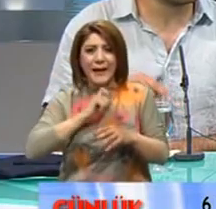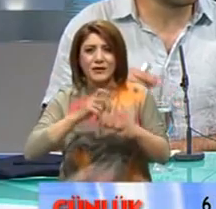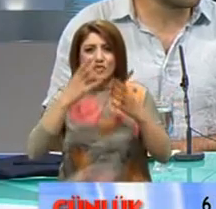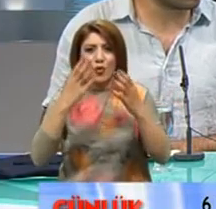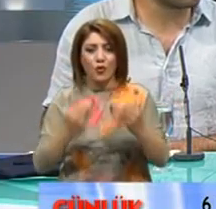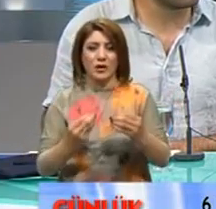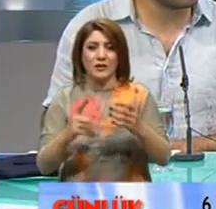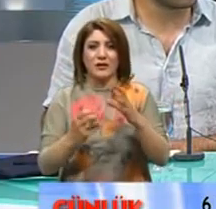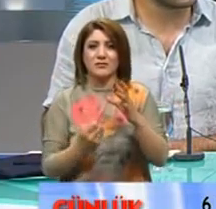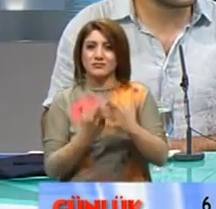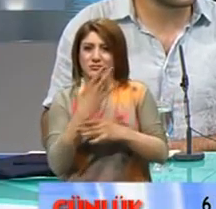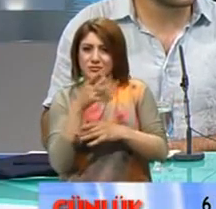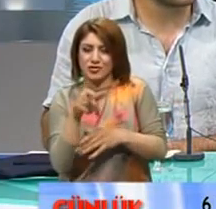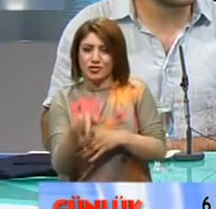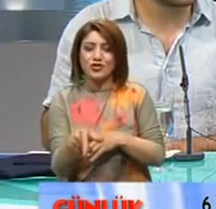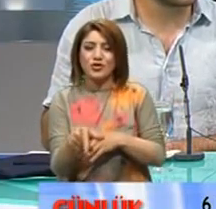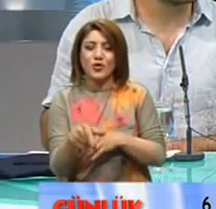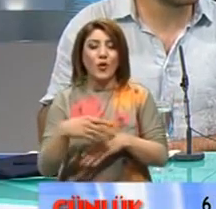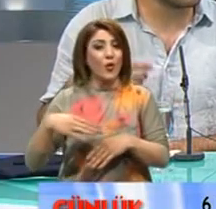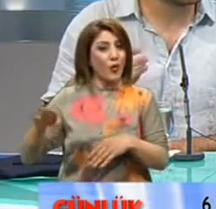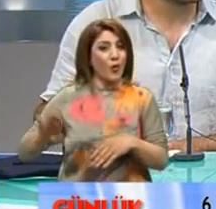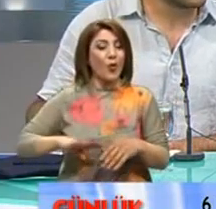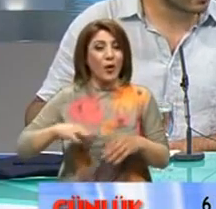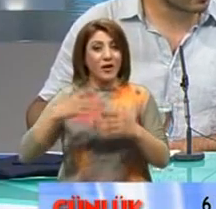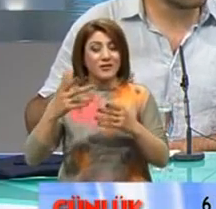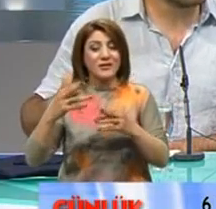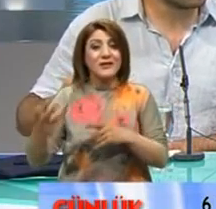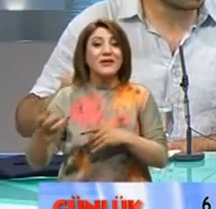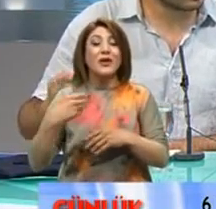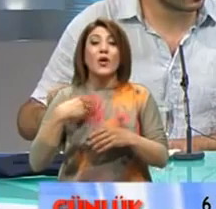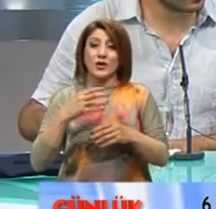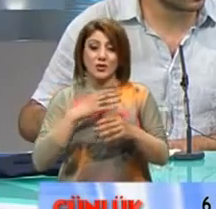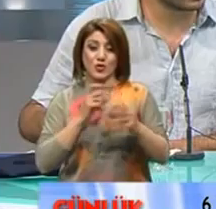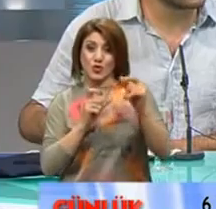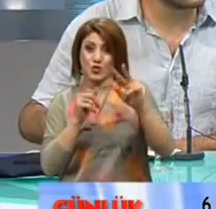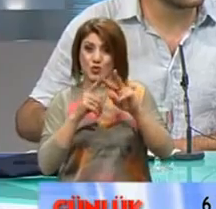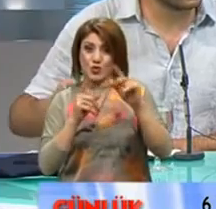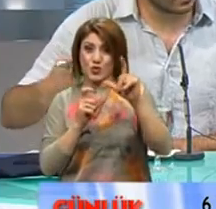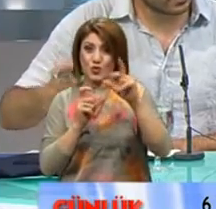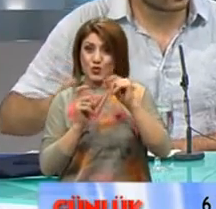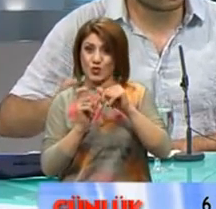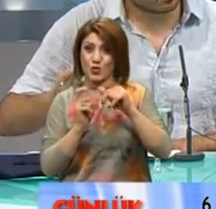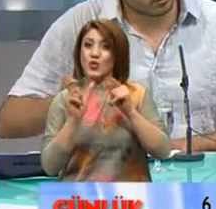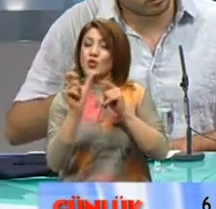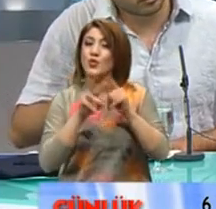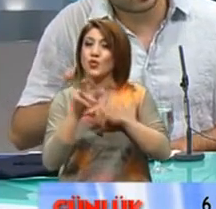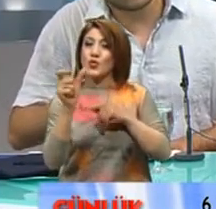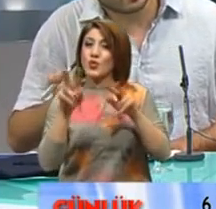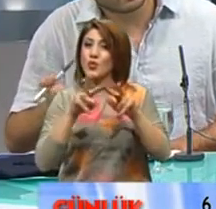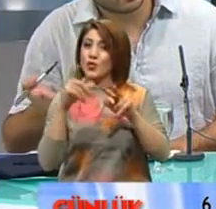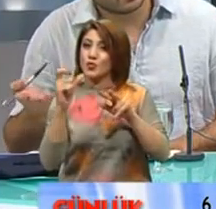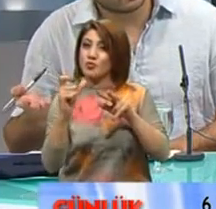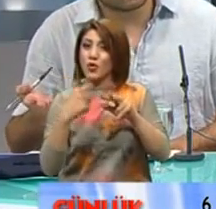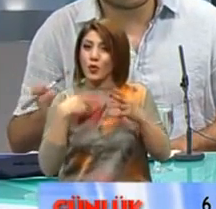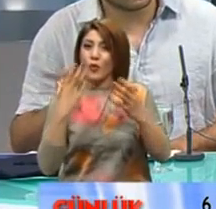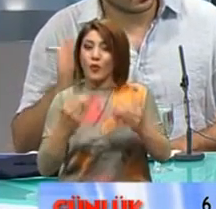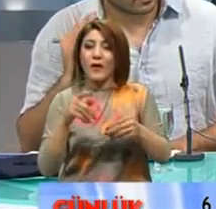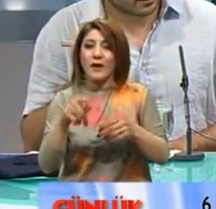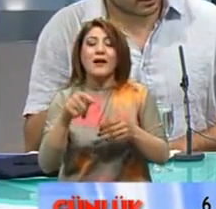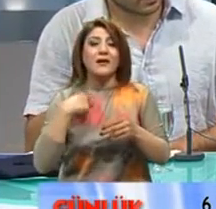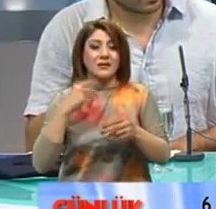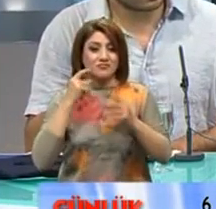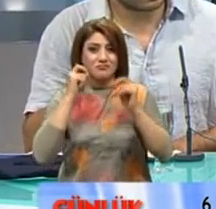oluyorlar. Yani ünlü uyumun olanları. Neden? Çünkü aslında ünlü uyumun olan yatkınlıklarını edindikten sonra, ünlü uyumunu